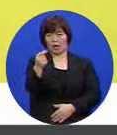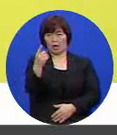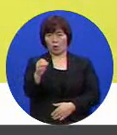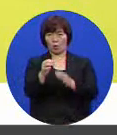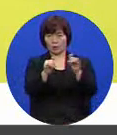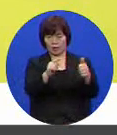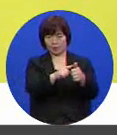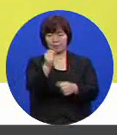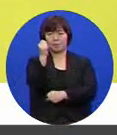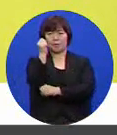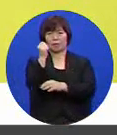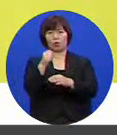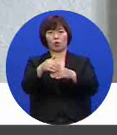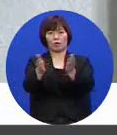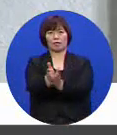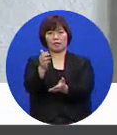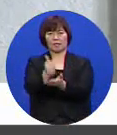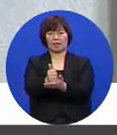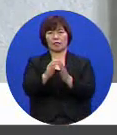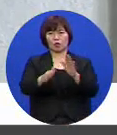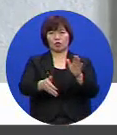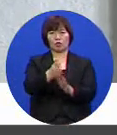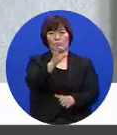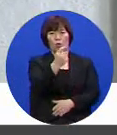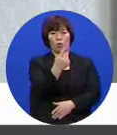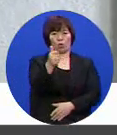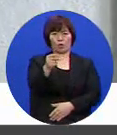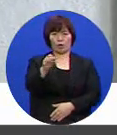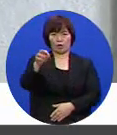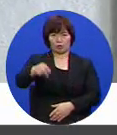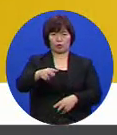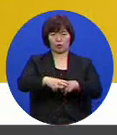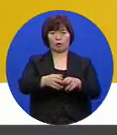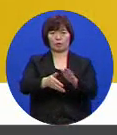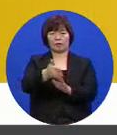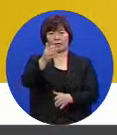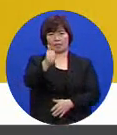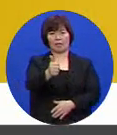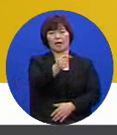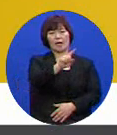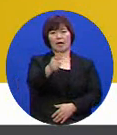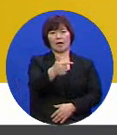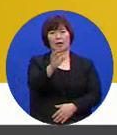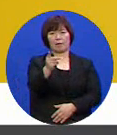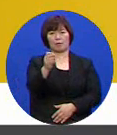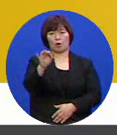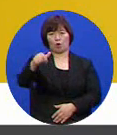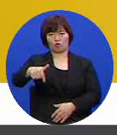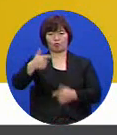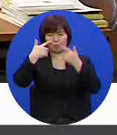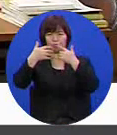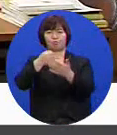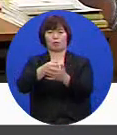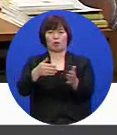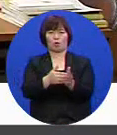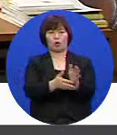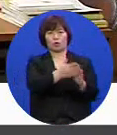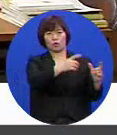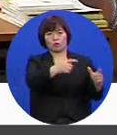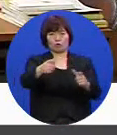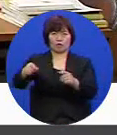이어 기초단체장은 전주시장 선거의 오형수, 정읍시장 선거의 한병욱 후보를 확정하고